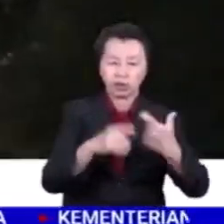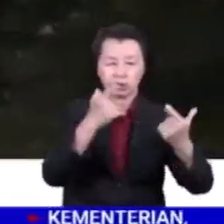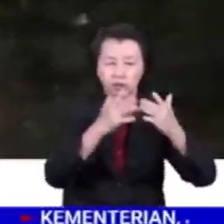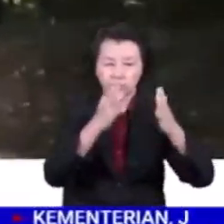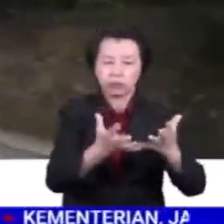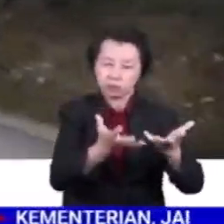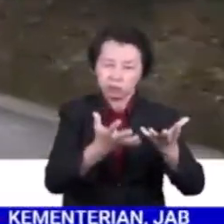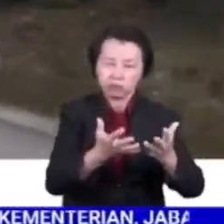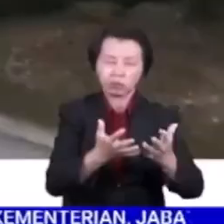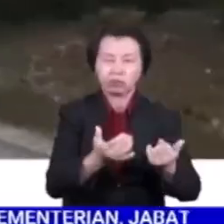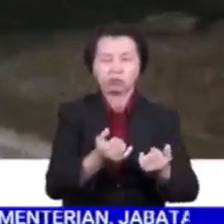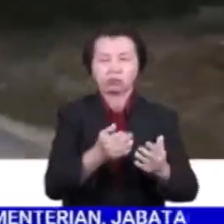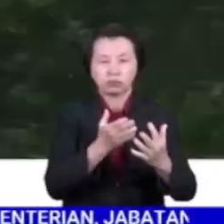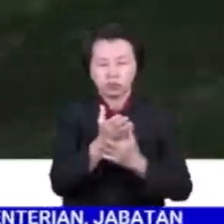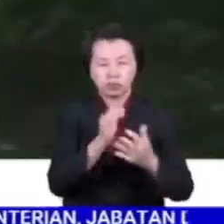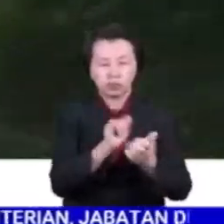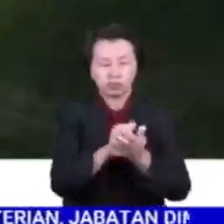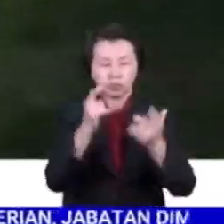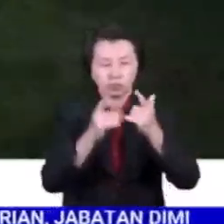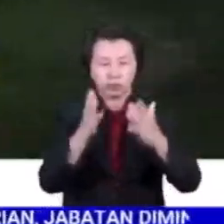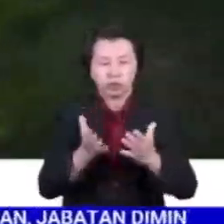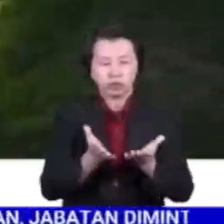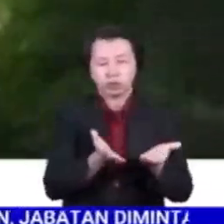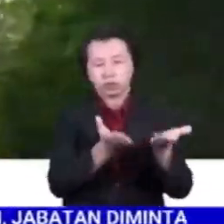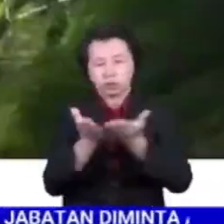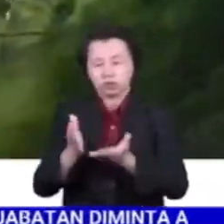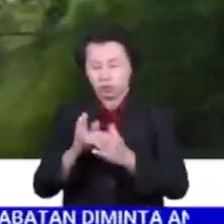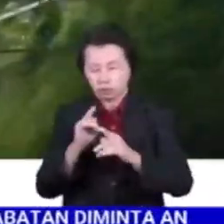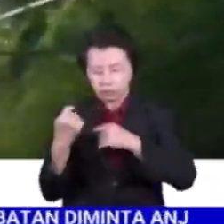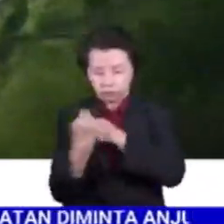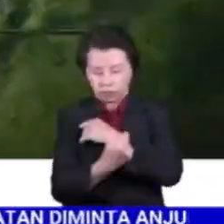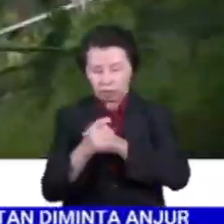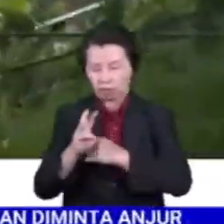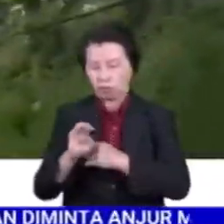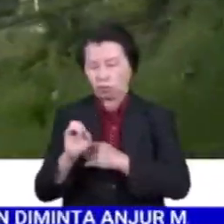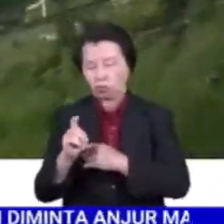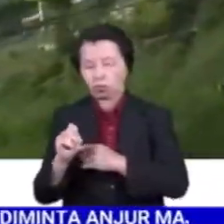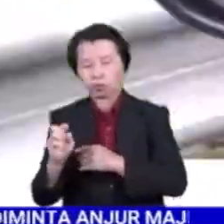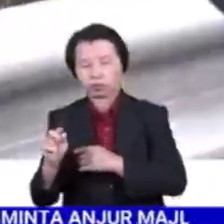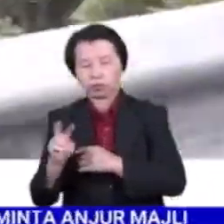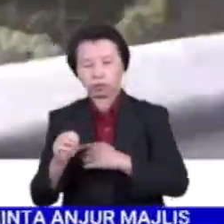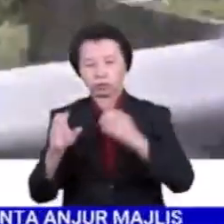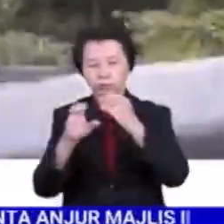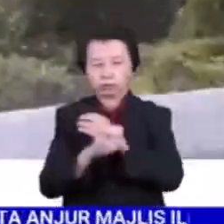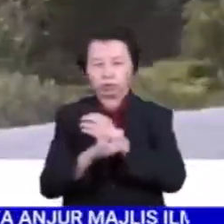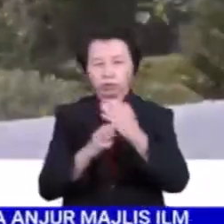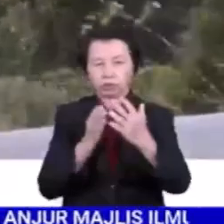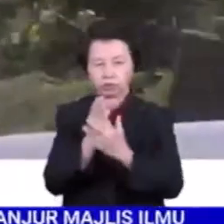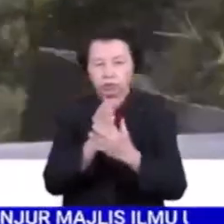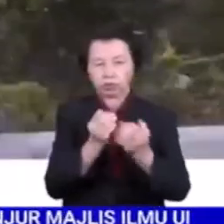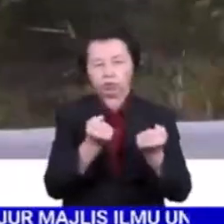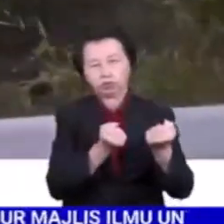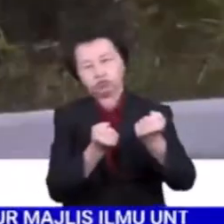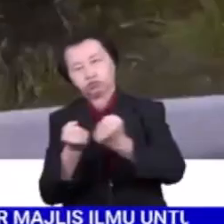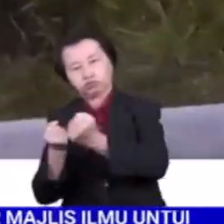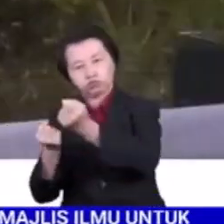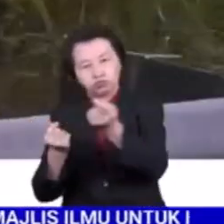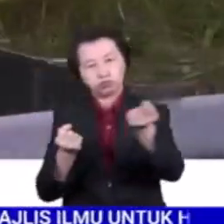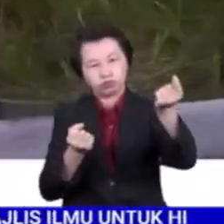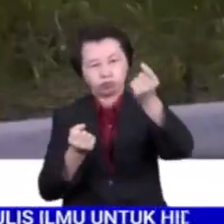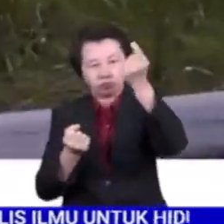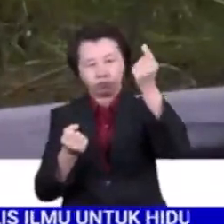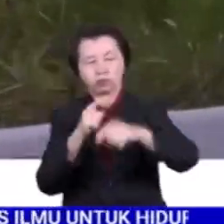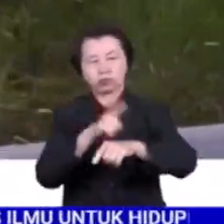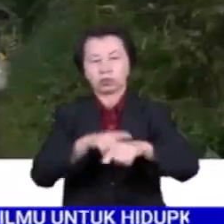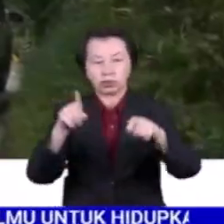pengunjung. Menerusinya, pengunjung dibawa dari Taman Botani menaiki laluan mencabar menuju ke puncak bukit.